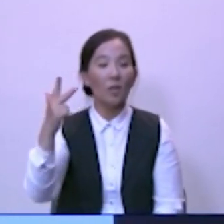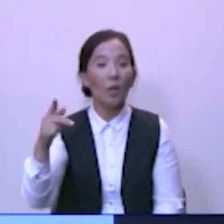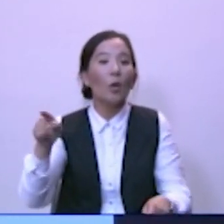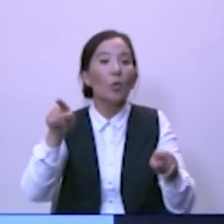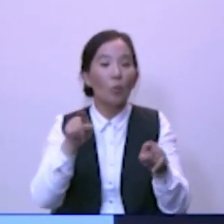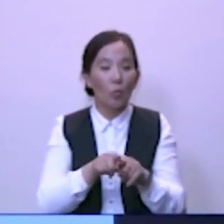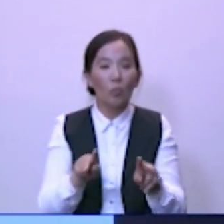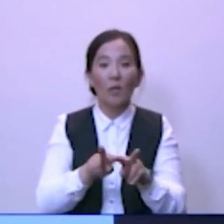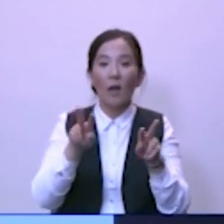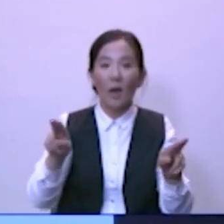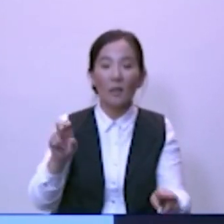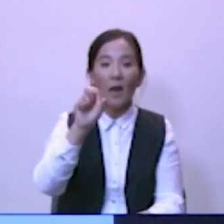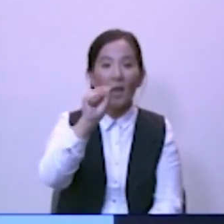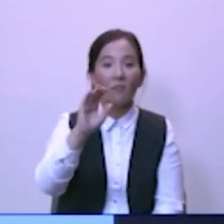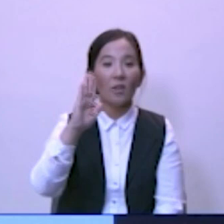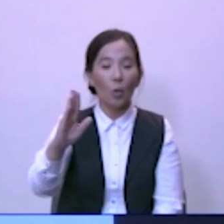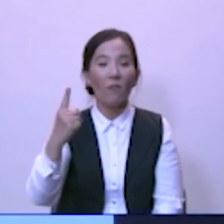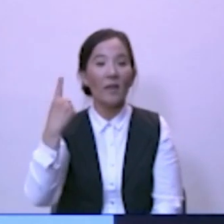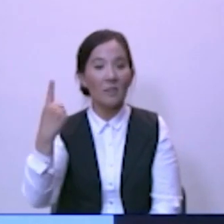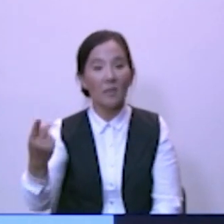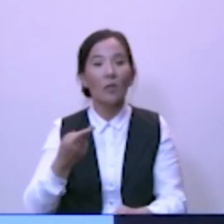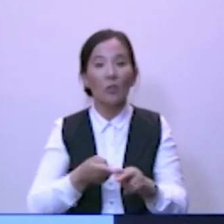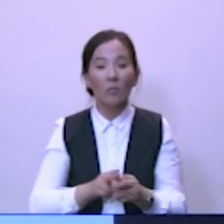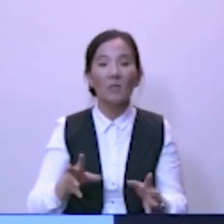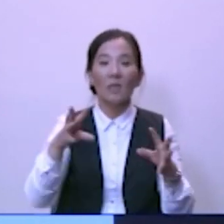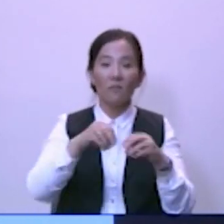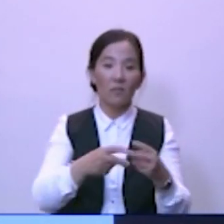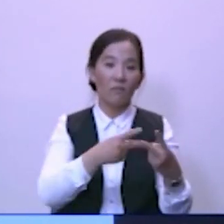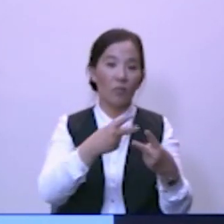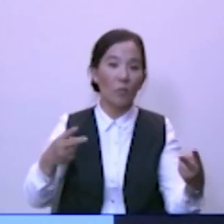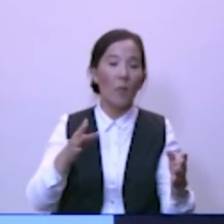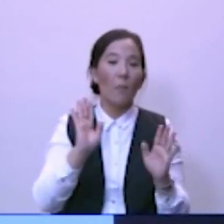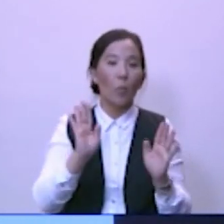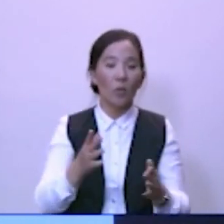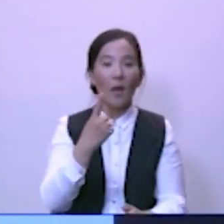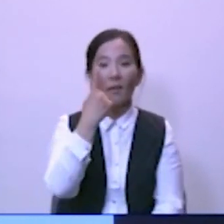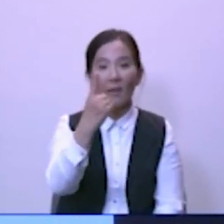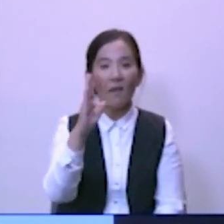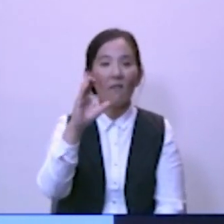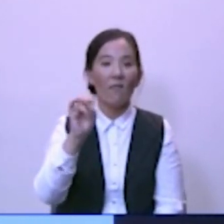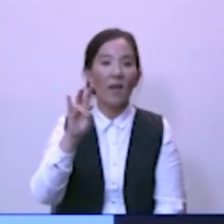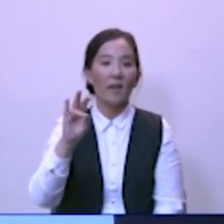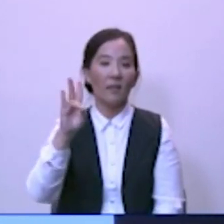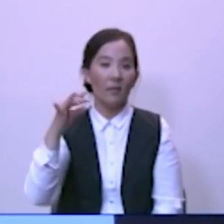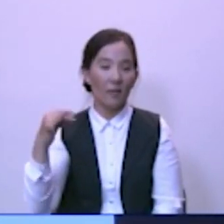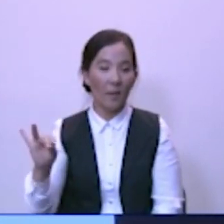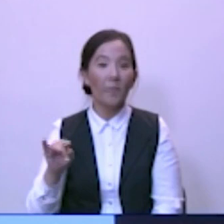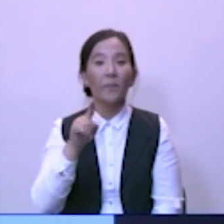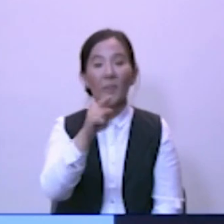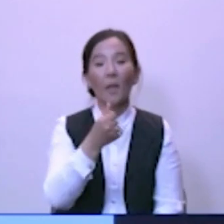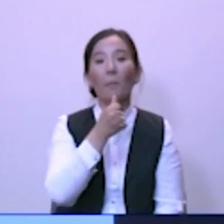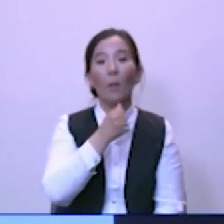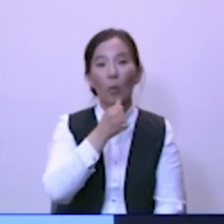кислота атому водорода 1 соответственно кислотный остаток будет одновалентный попробуйте определить